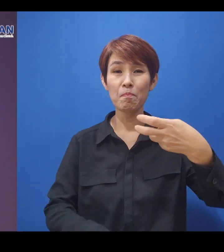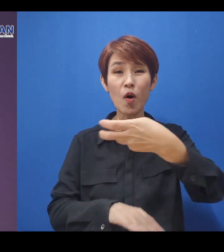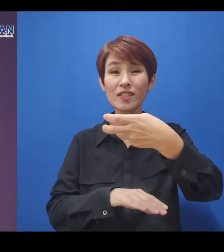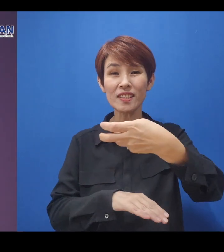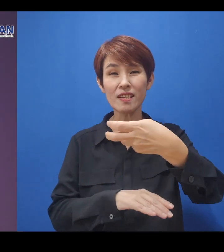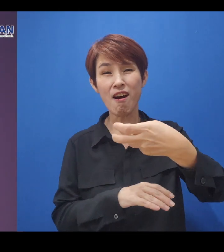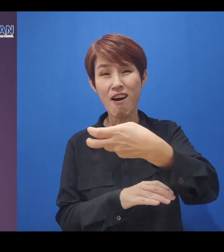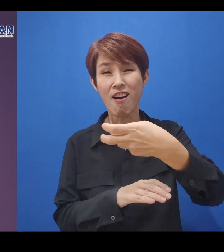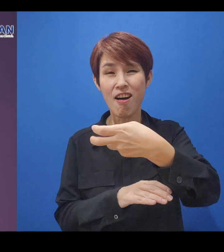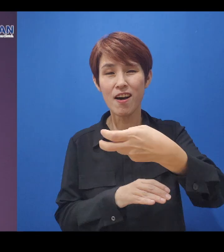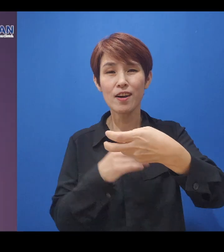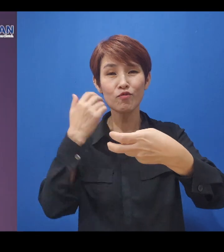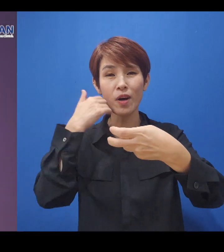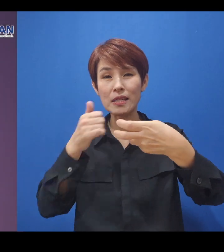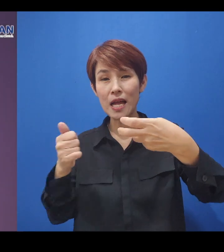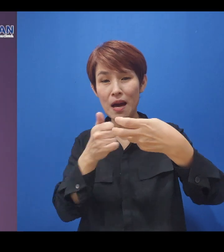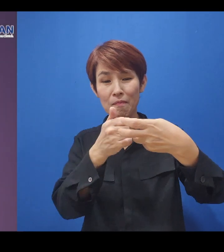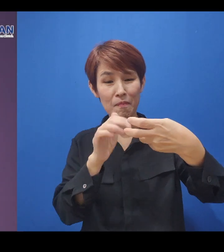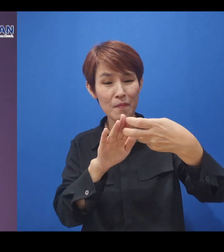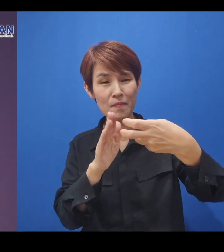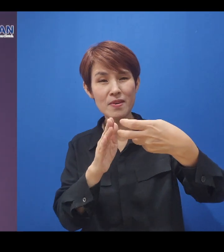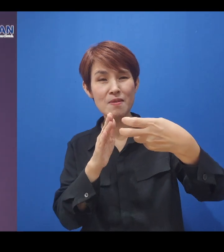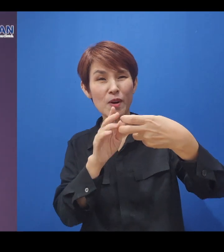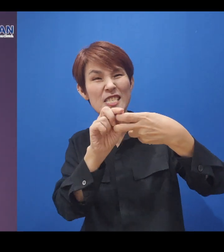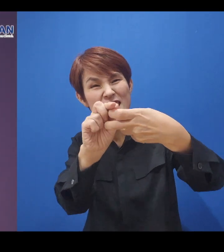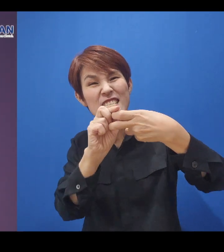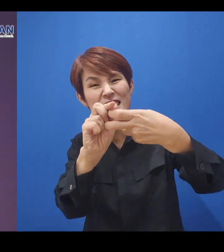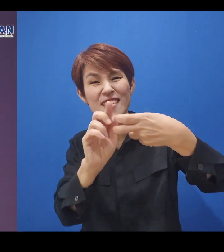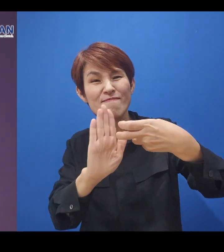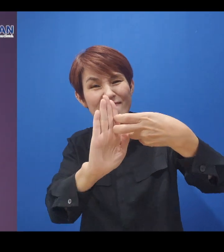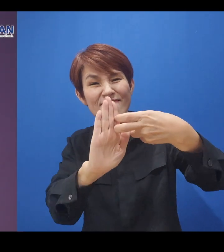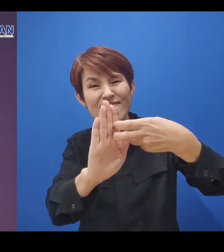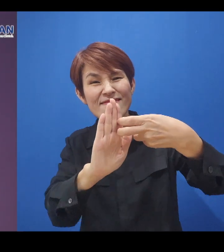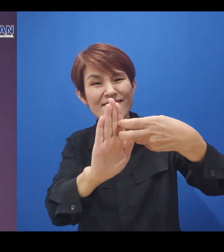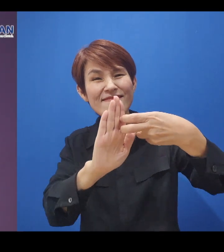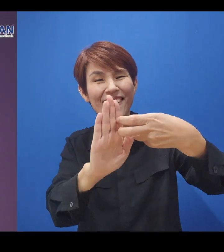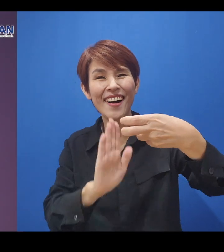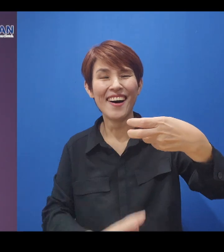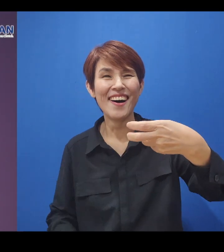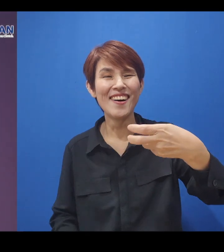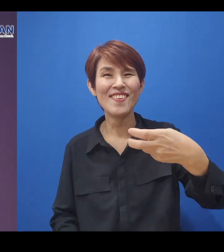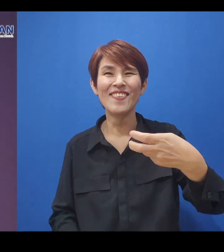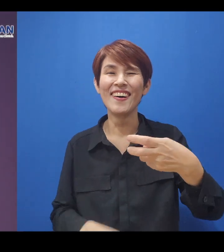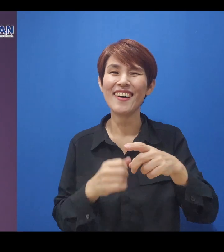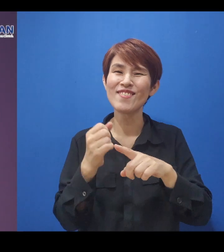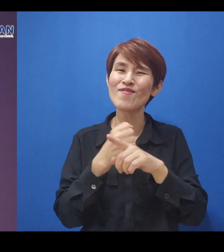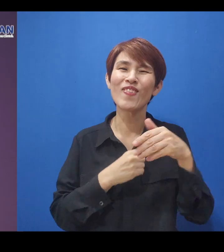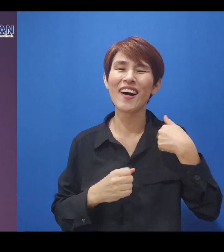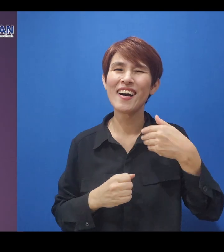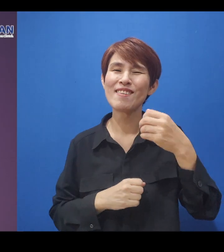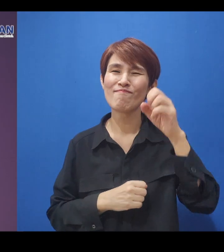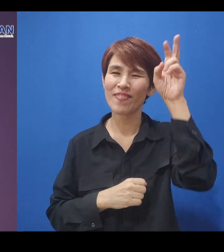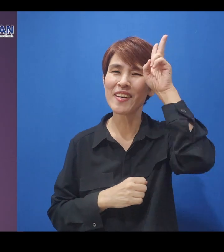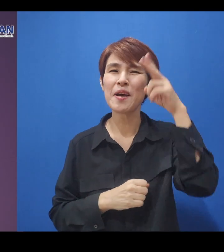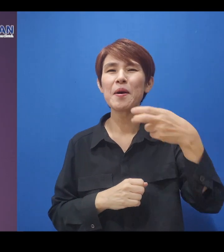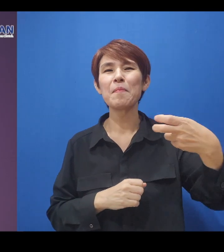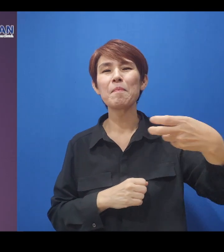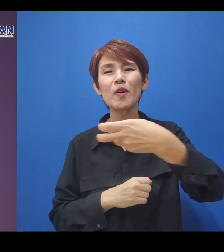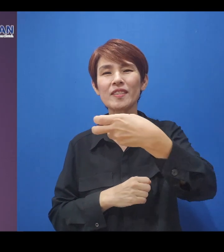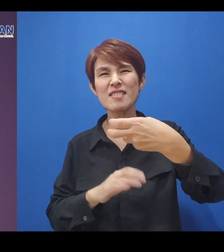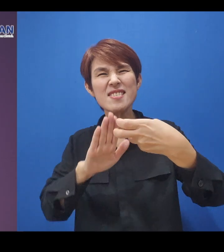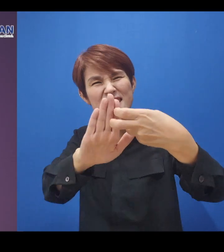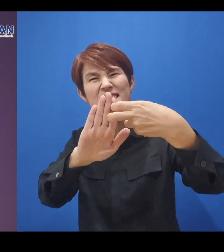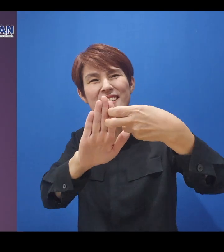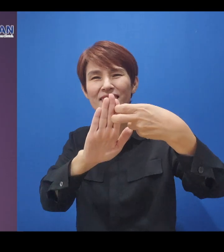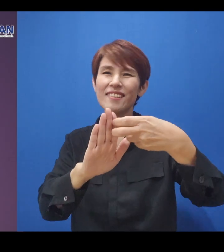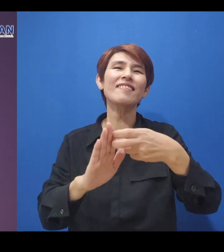흔들리고요. 아래에 있는 사람이 그 버스를 흔들더라고요. 왜 흔드는지 모르겠어요. 버스를 막 흔들어요. 근데 그걸 제가